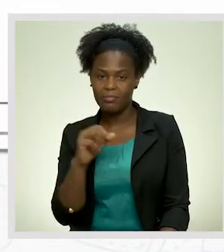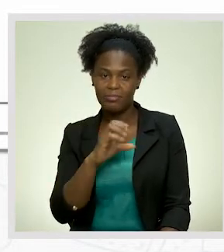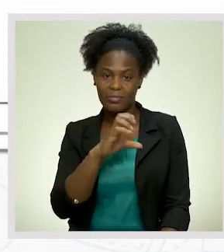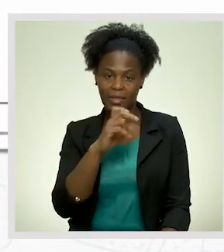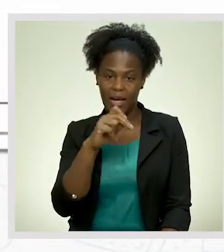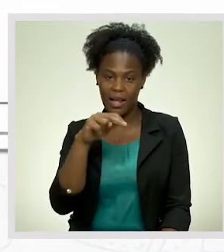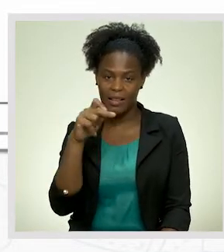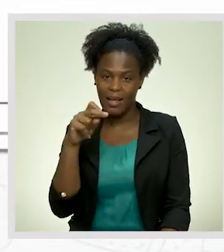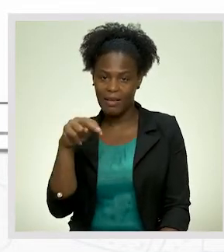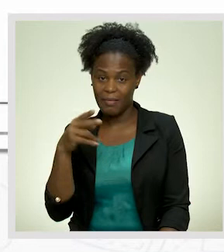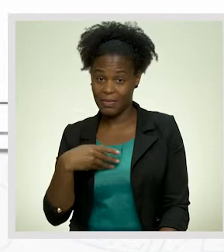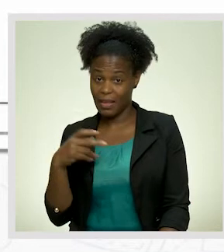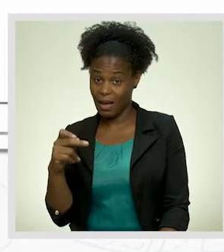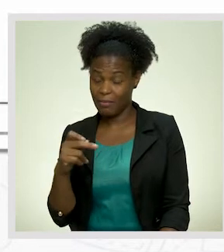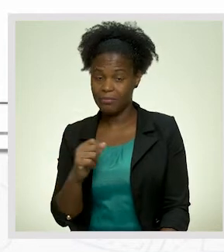Canada,